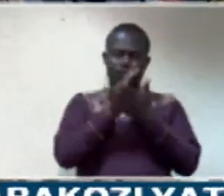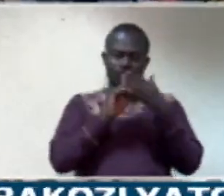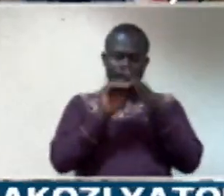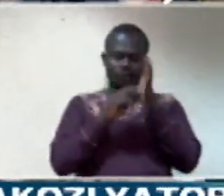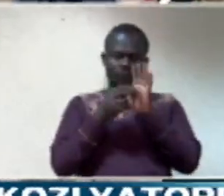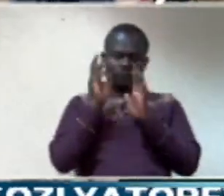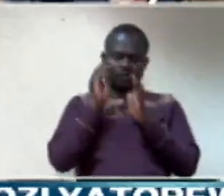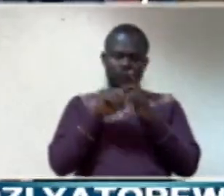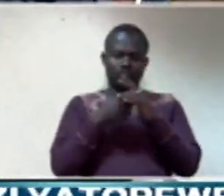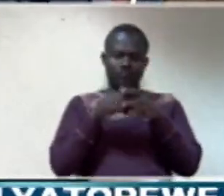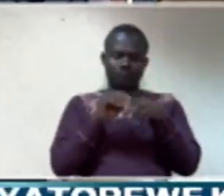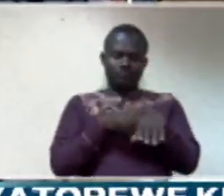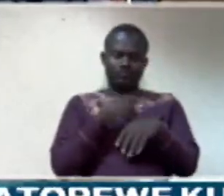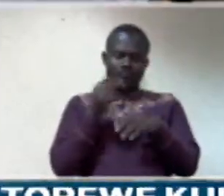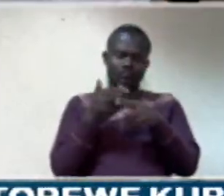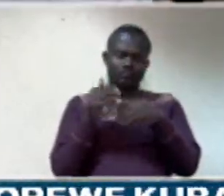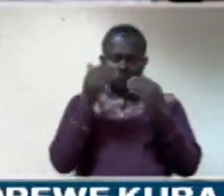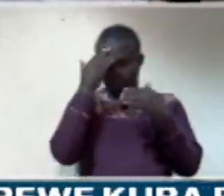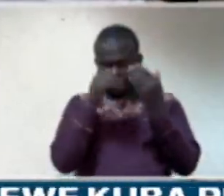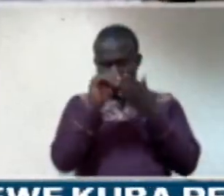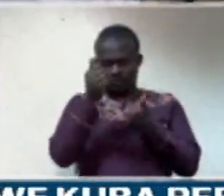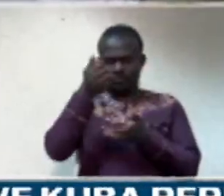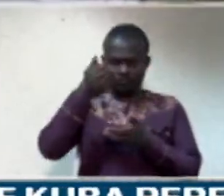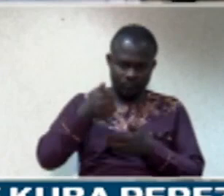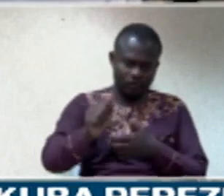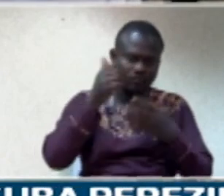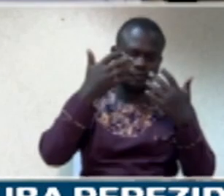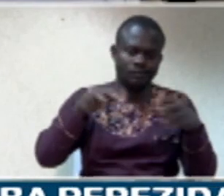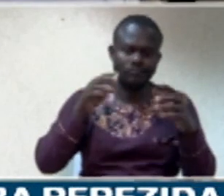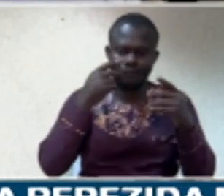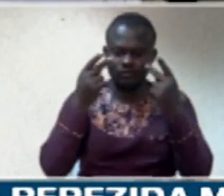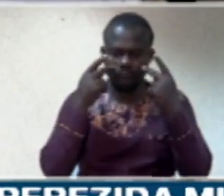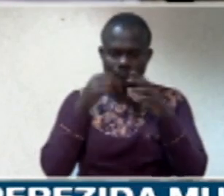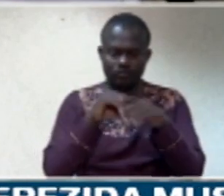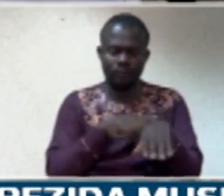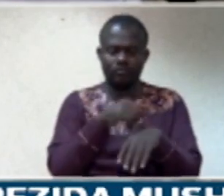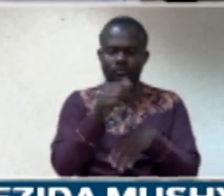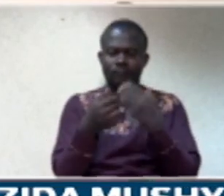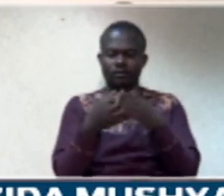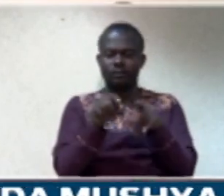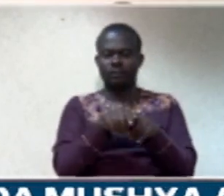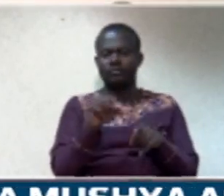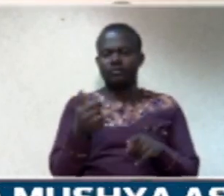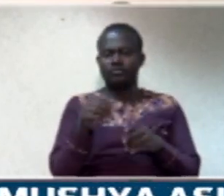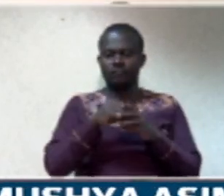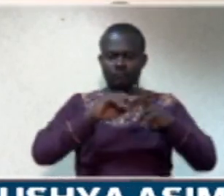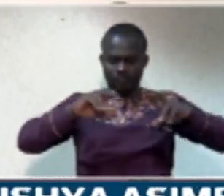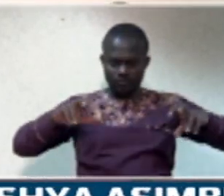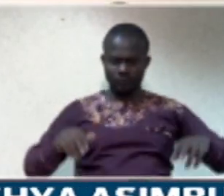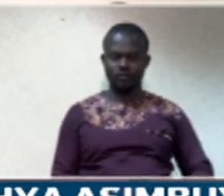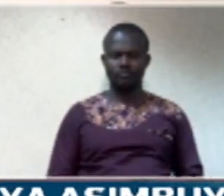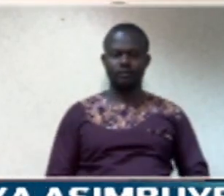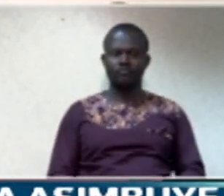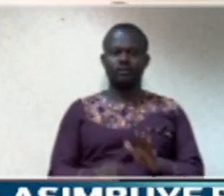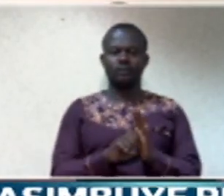mishinga izatangira mu gihe cya vuba kuko ingengo y'imari yayo yamaze kuboneka mu gihe indi nayo iri mu nyigo. Nk'ubu nguva sonative